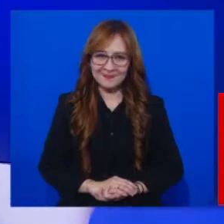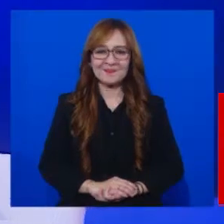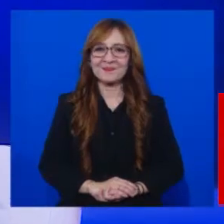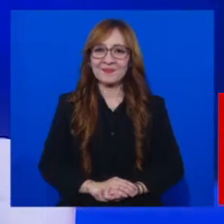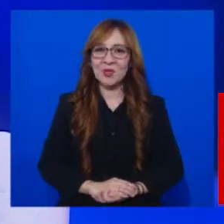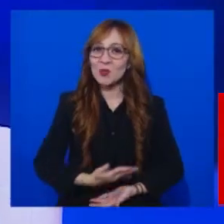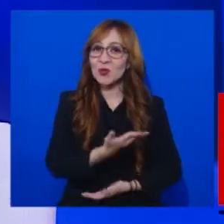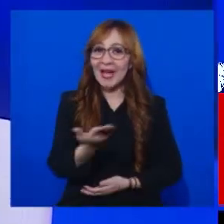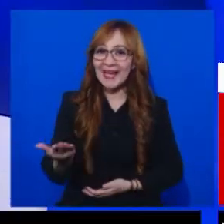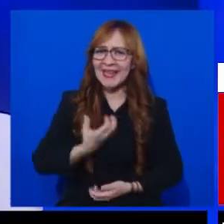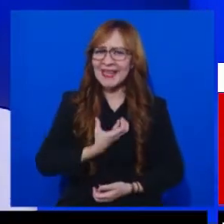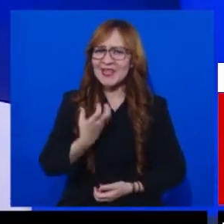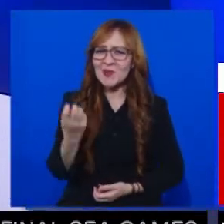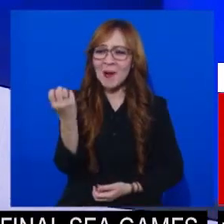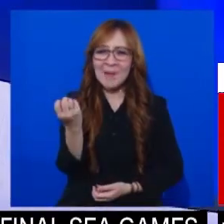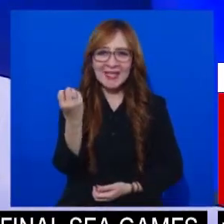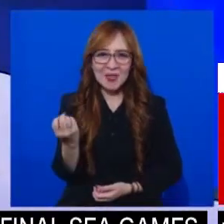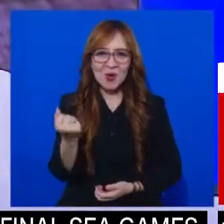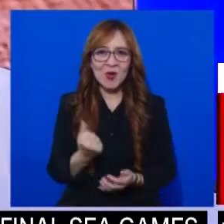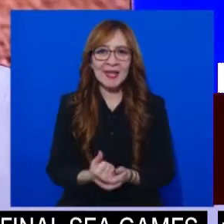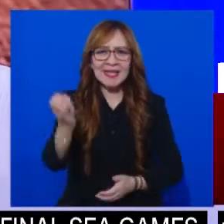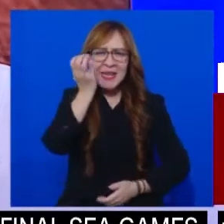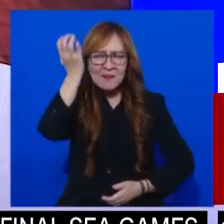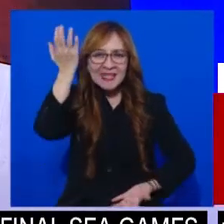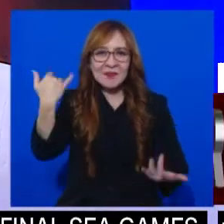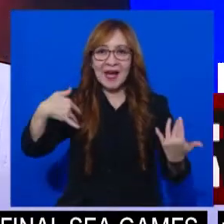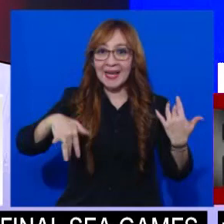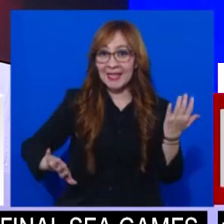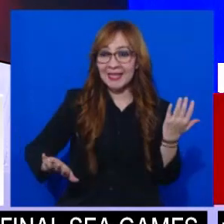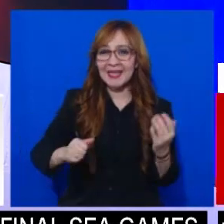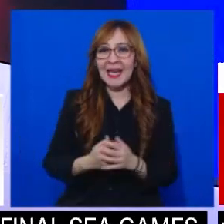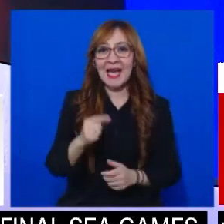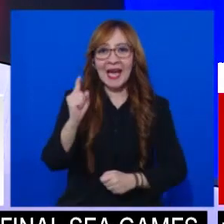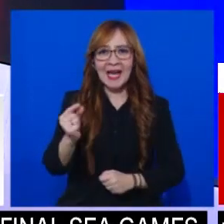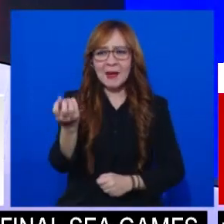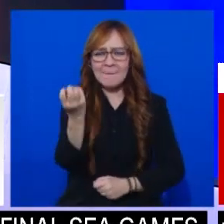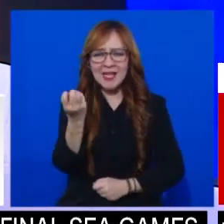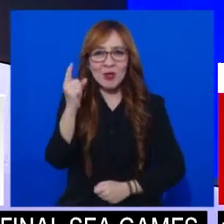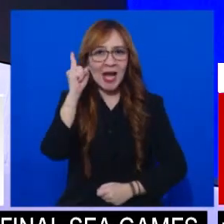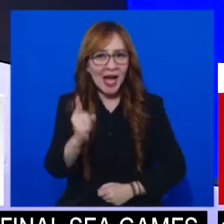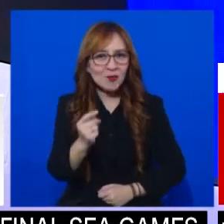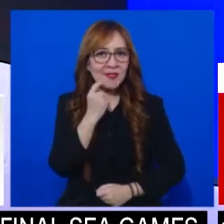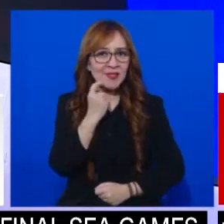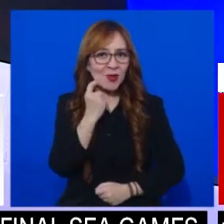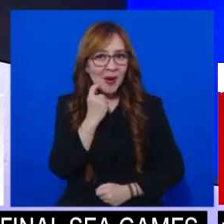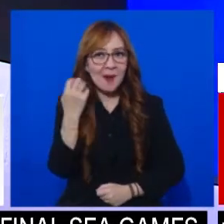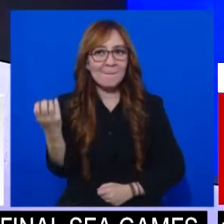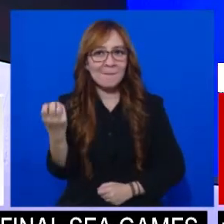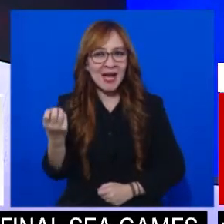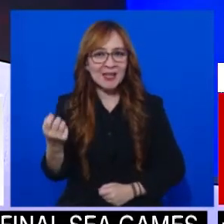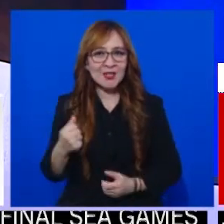Nah, bagi Anda pencinta bakso, di Denpasar Bali ada satu lagi nih bakso yang wajib Anda coba, yakni bakso kuah